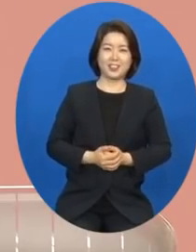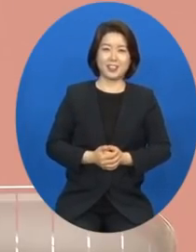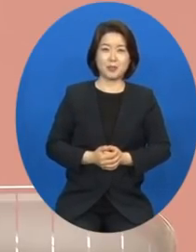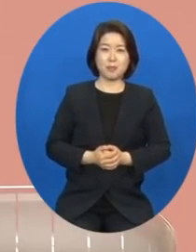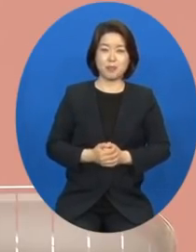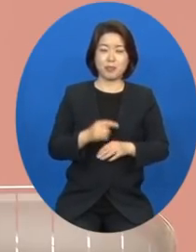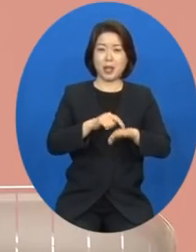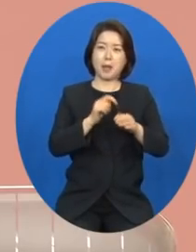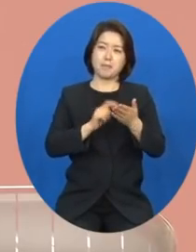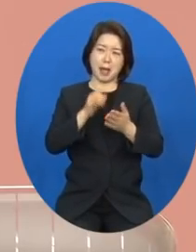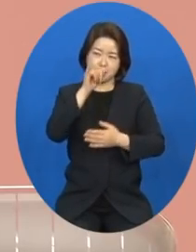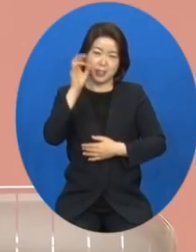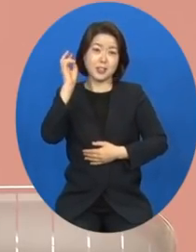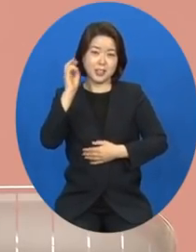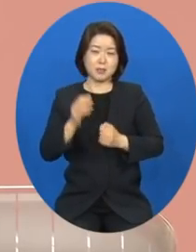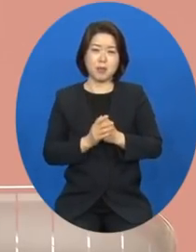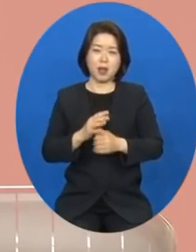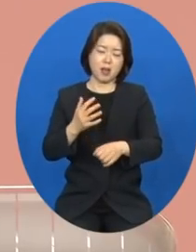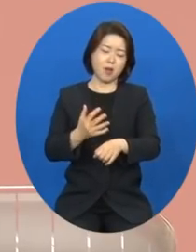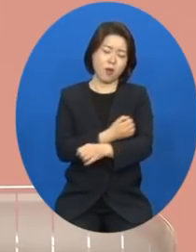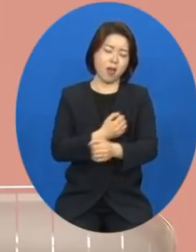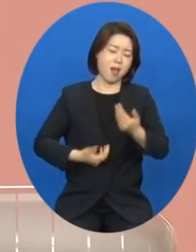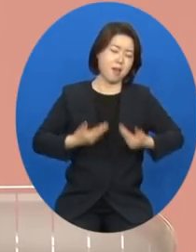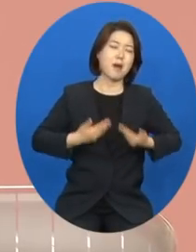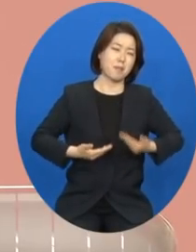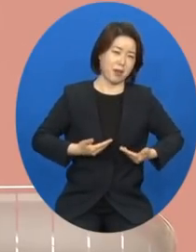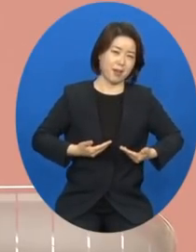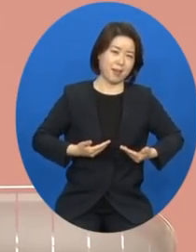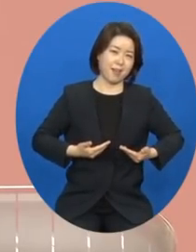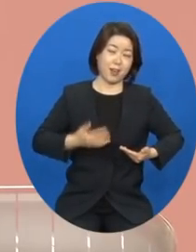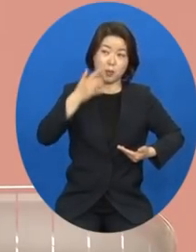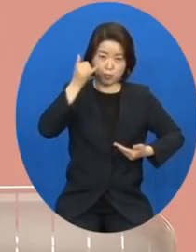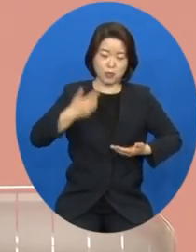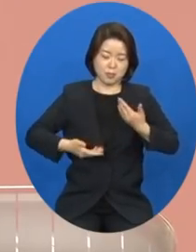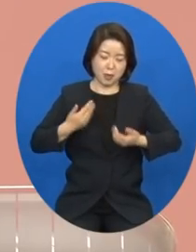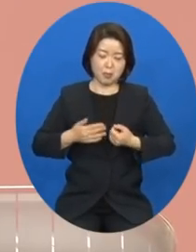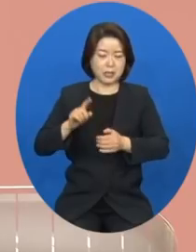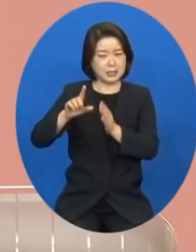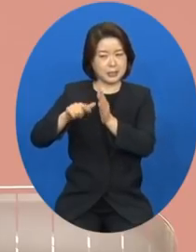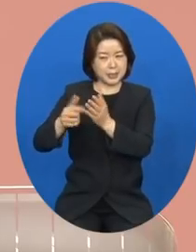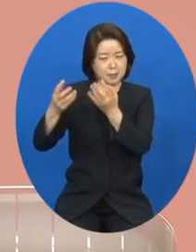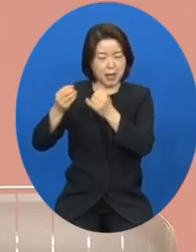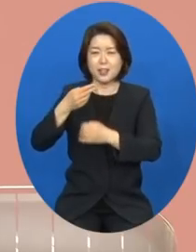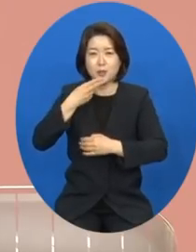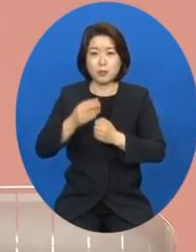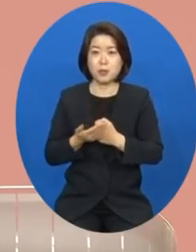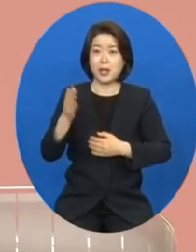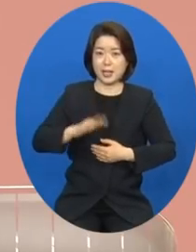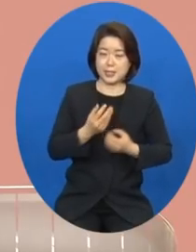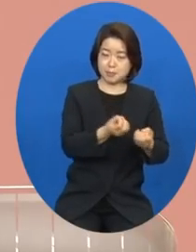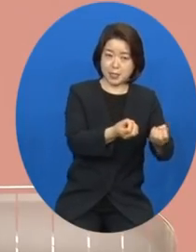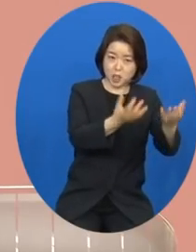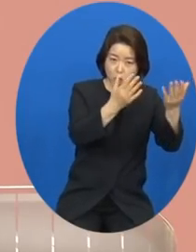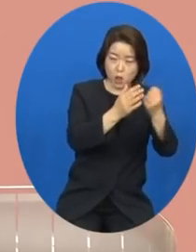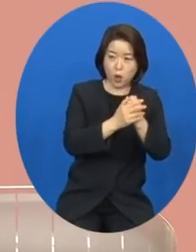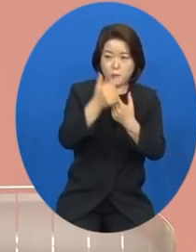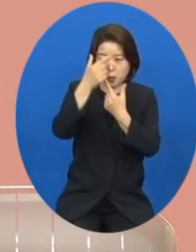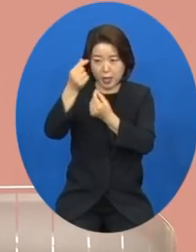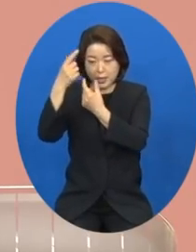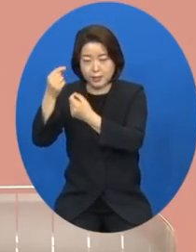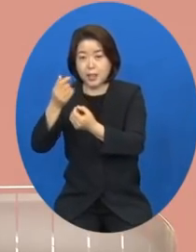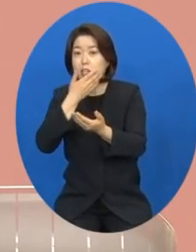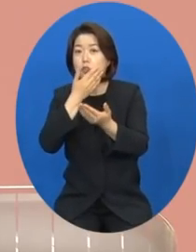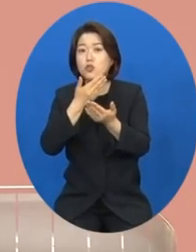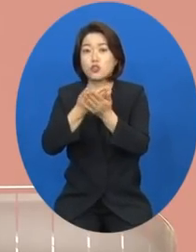마음은 있었겠지만 굉장히 바빠져서 그런 시간을 같이 못했구요 다만 절기 때나 또 신년 때나 중요한